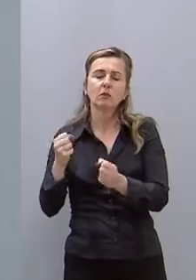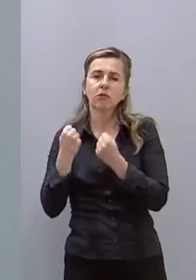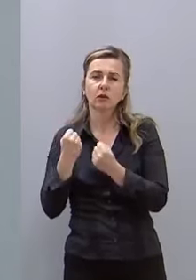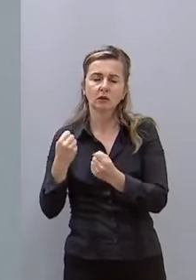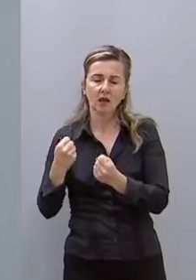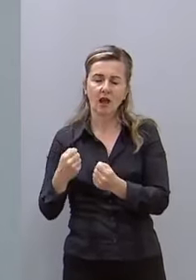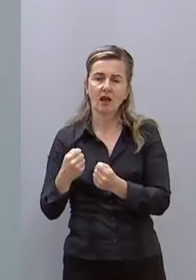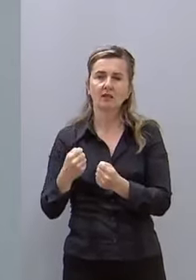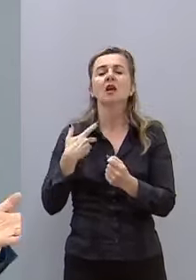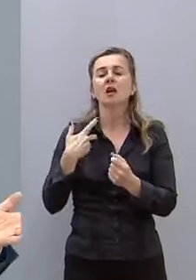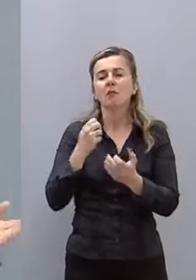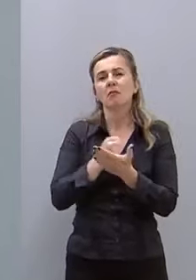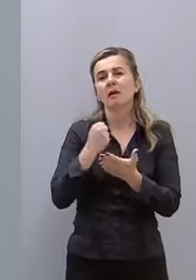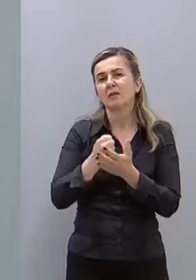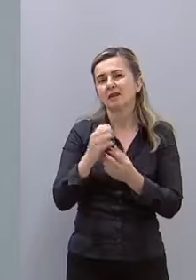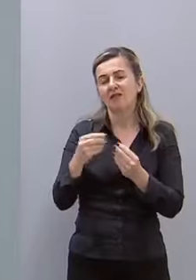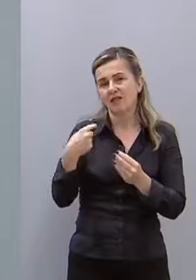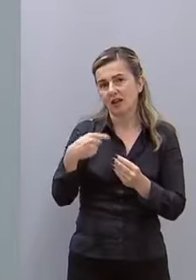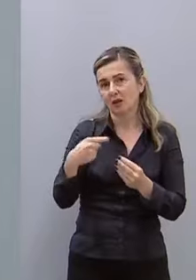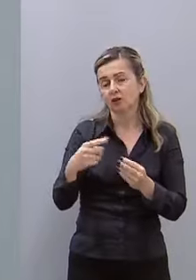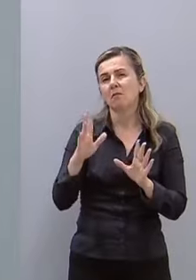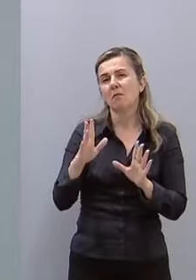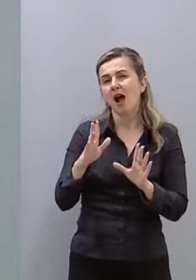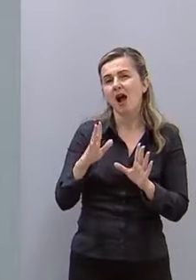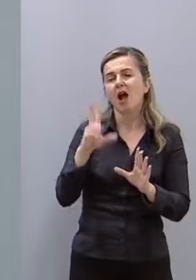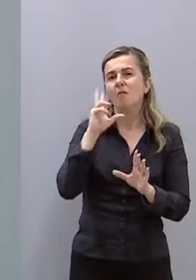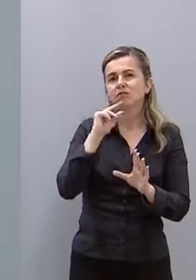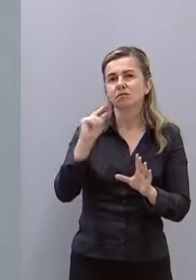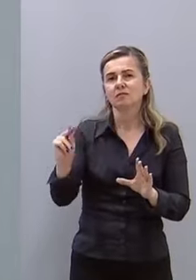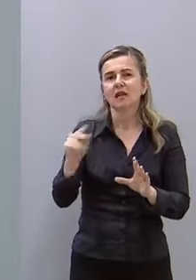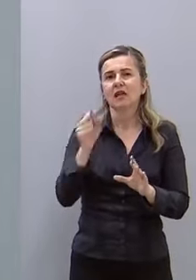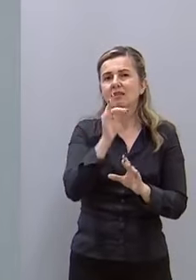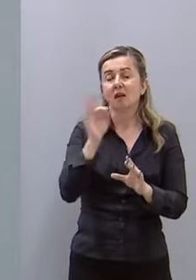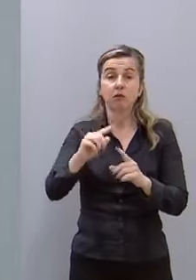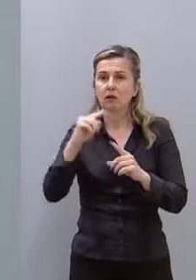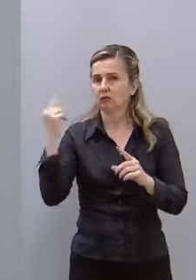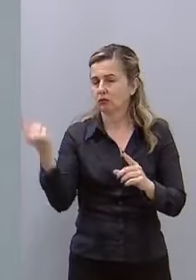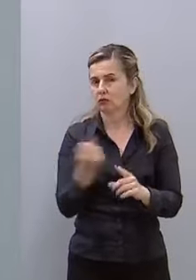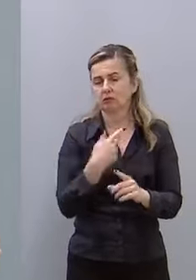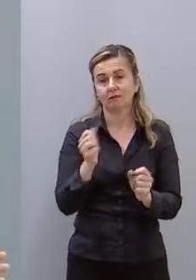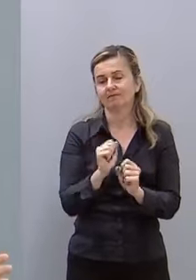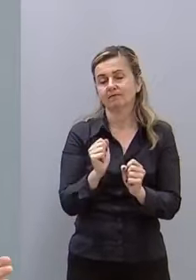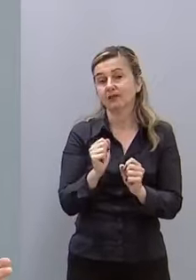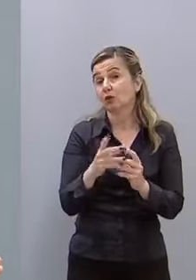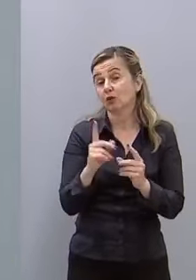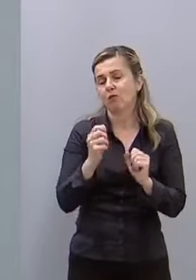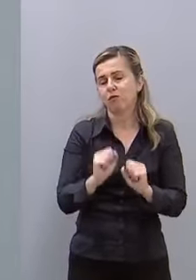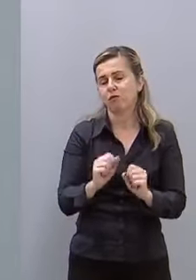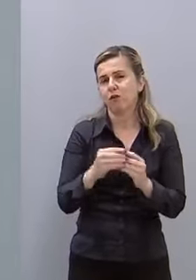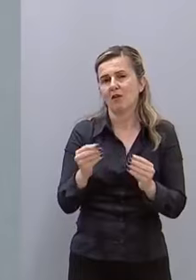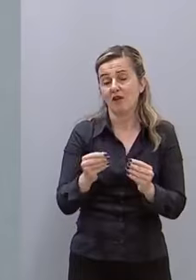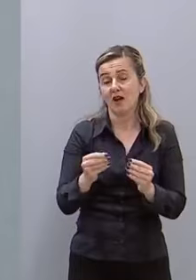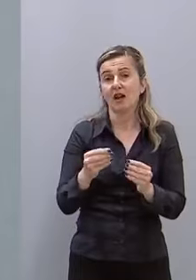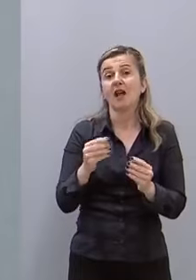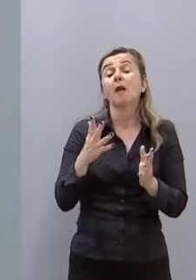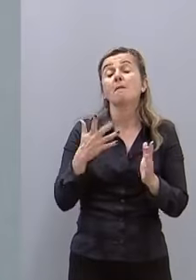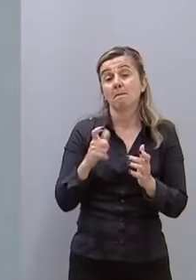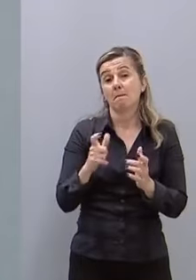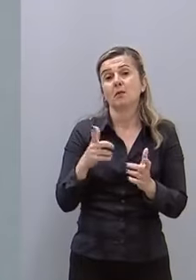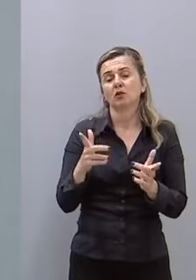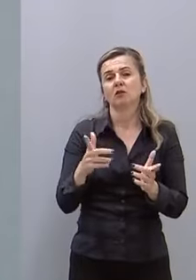fare questo però parlare di tamponi a tutti non ce la puoi fare ma siamo 530 mila persone e nel pane